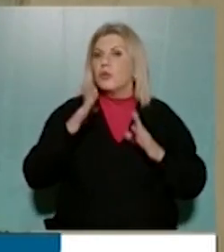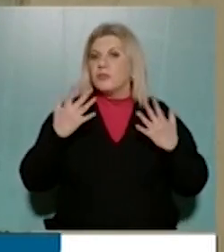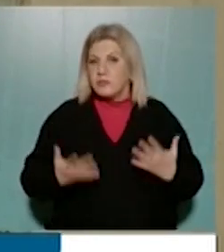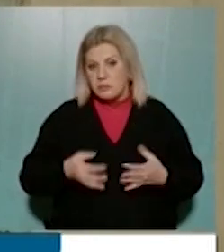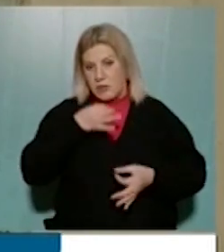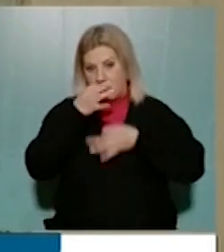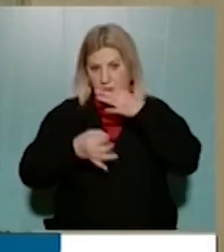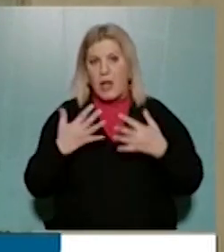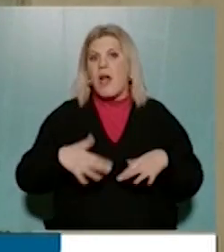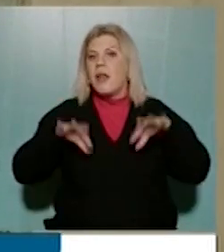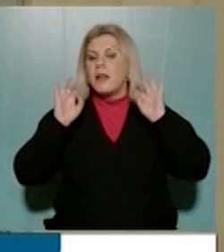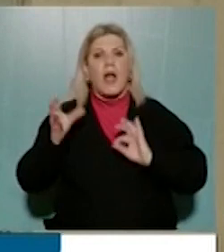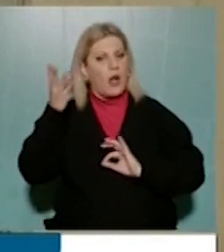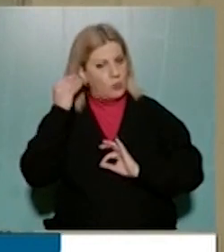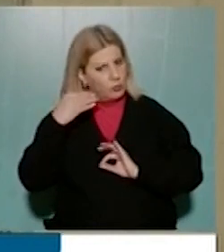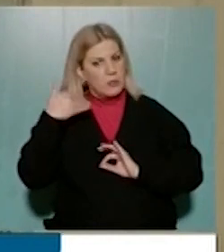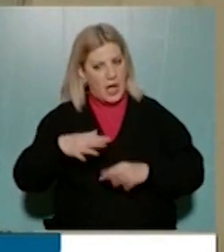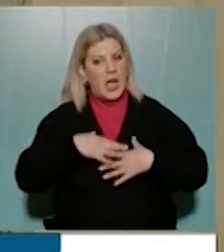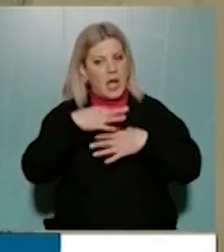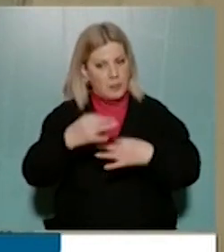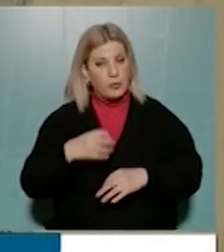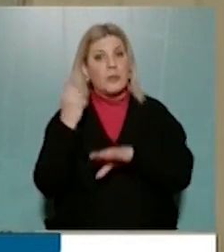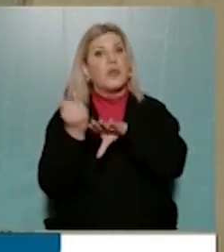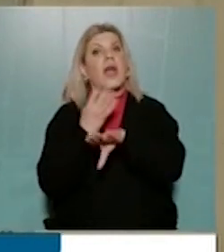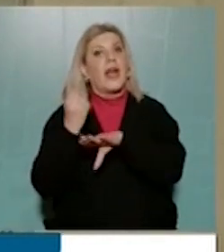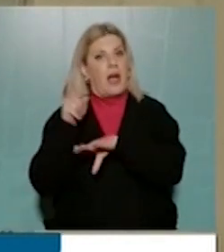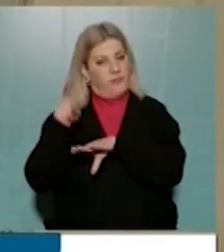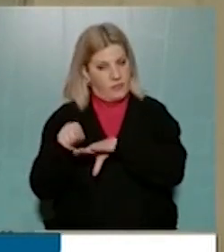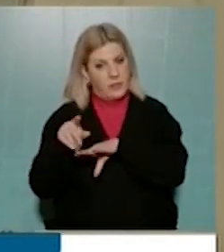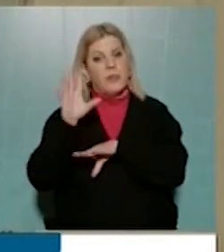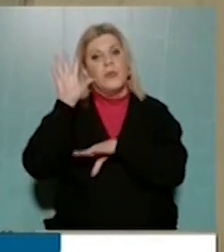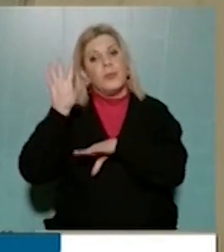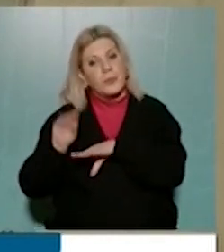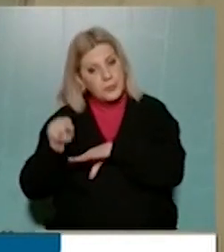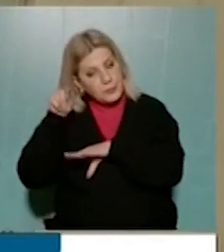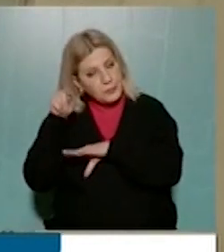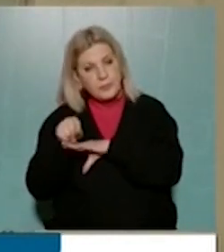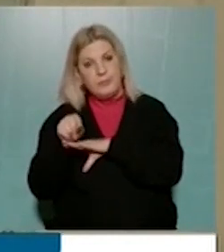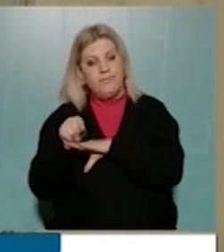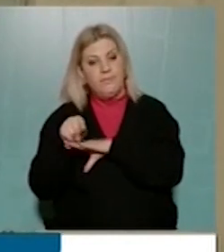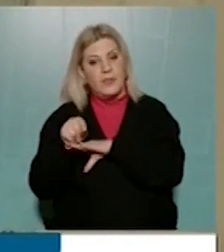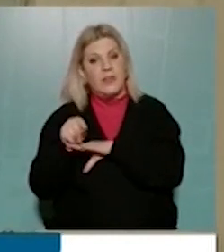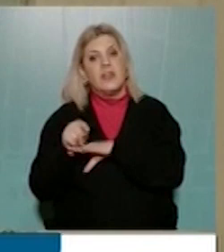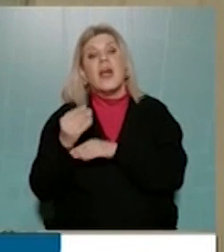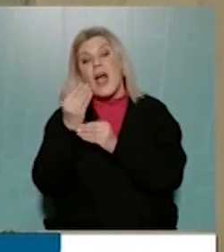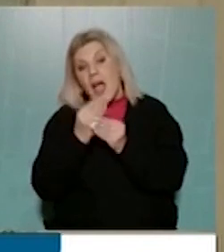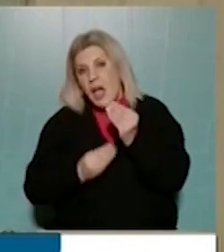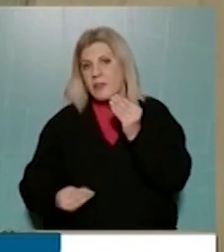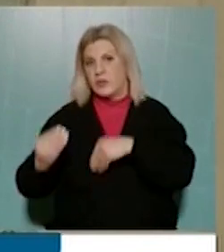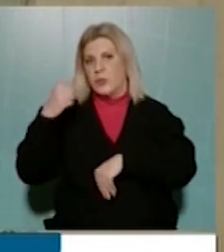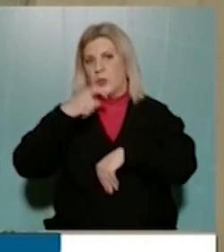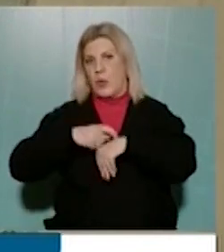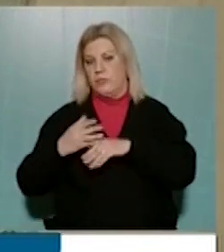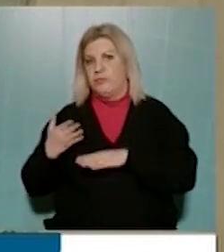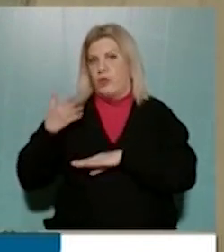και αρχικά ακούστηκε και από τον εκπρόσωπο του εκαβ αυτό αφορά την κατακόρυφη αύξηση του χρόνου